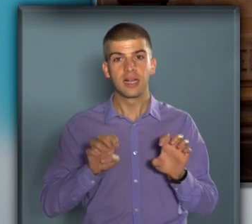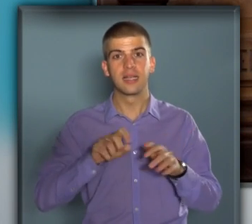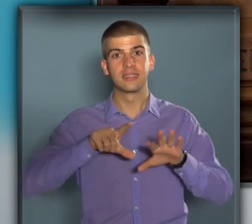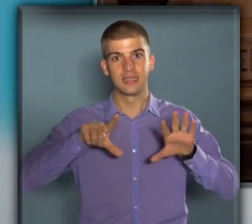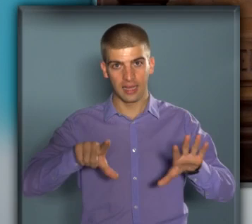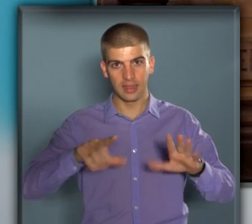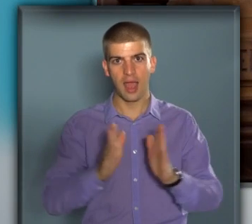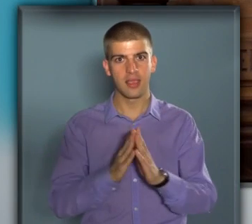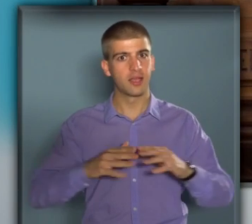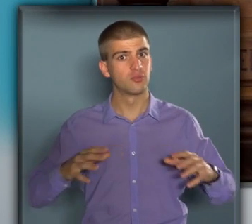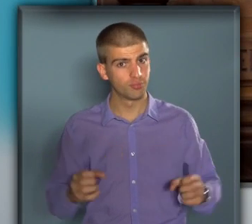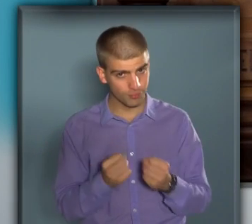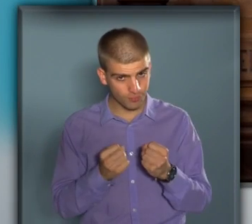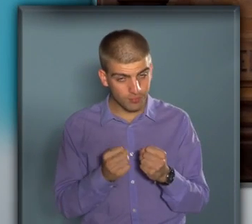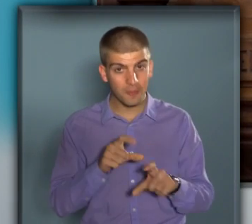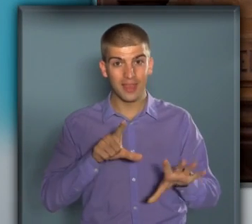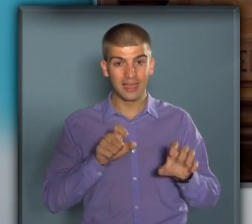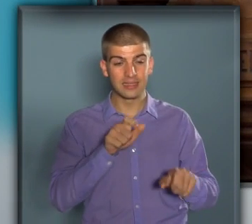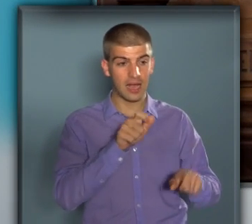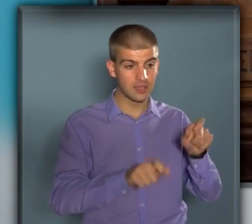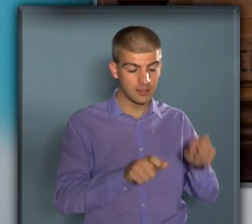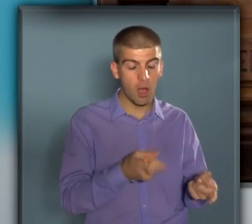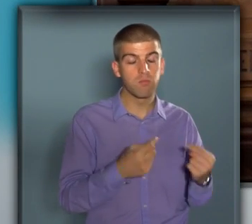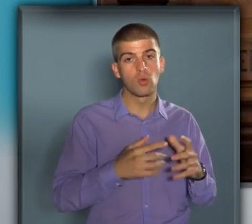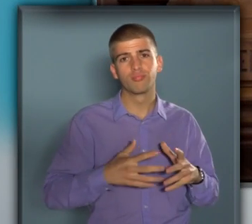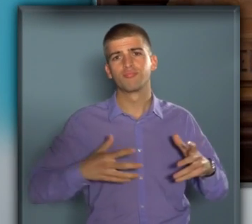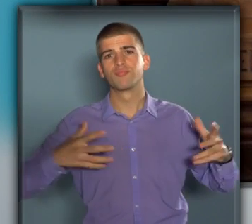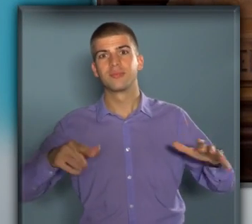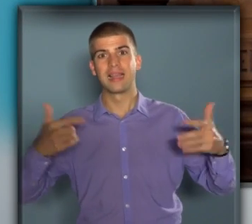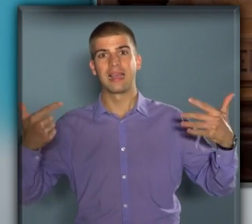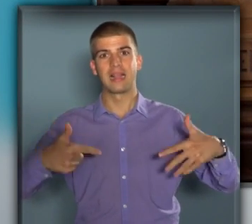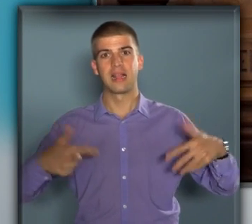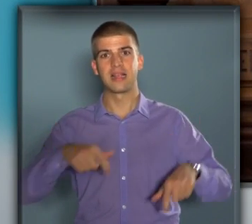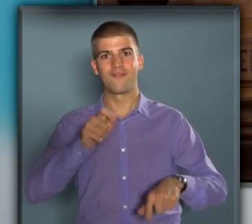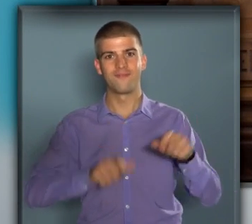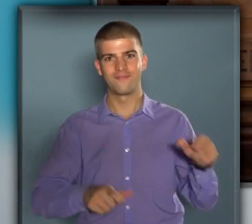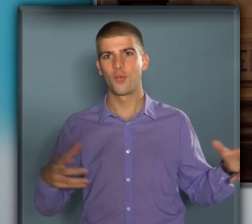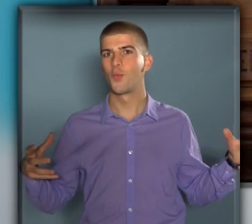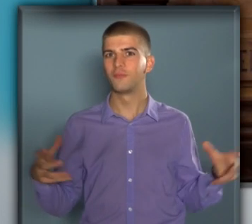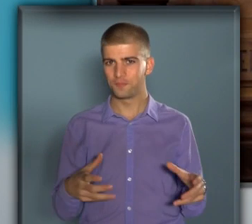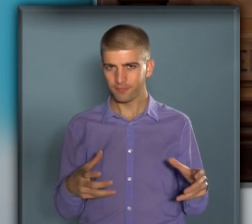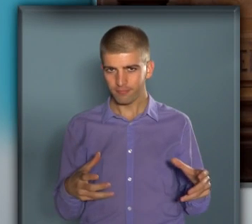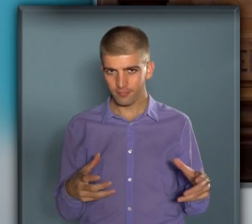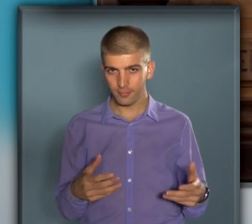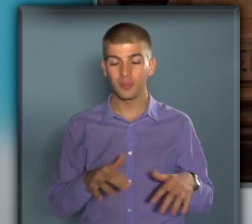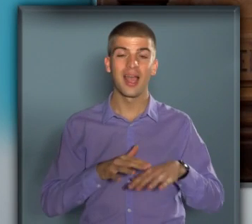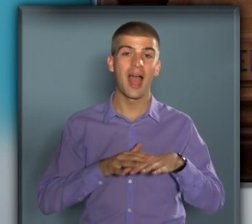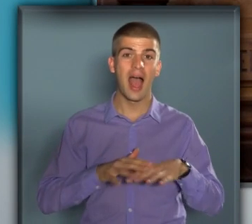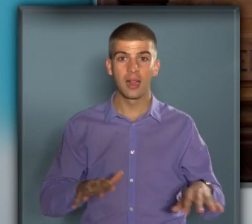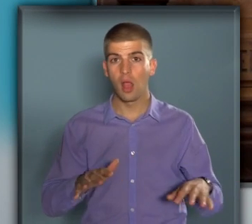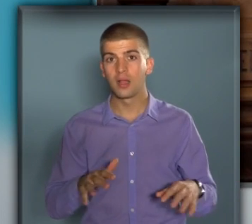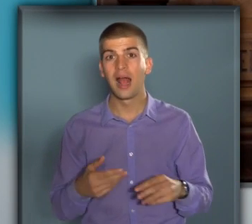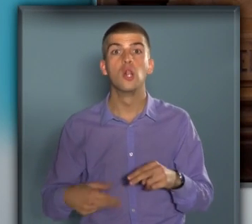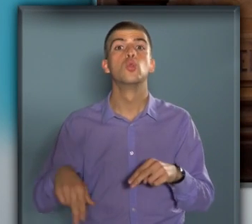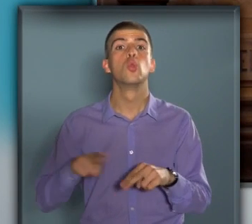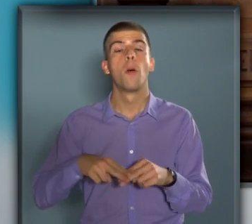egyházközség, Kőbányán a kezdeti 700 főről 7000 főre nőtt a gyülekezet létszáma, egy az átlagnál sokkal